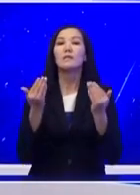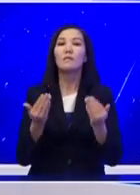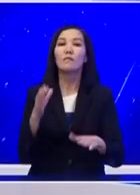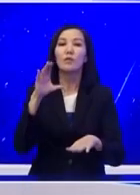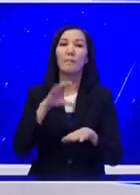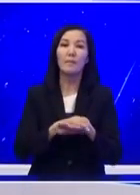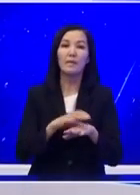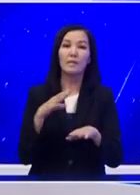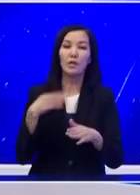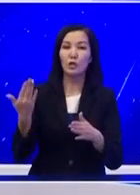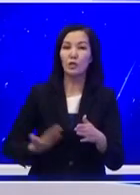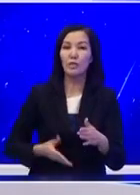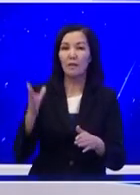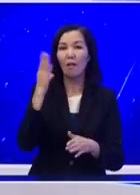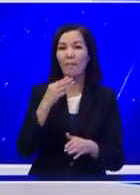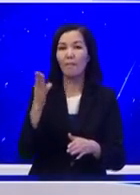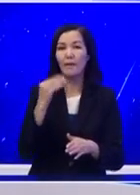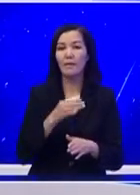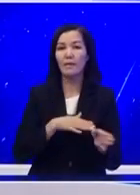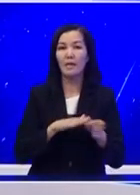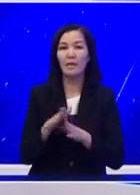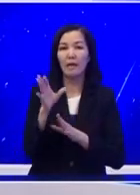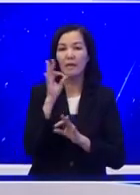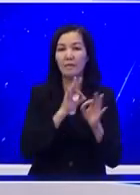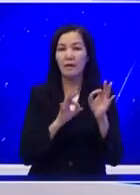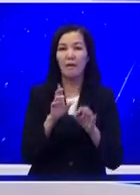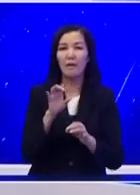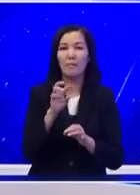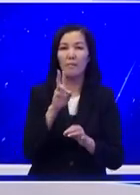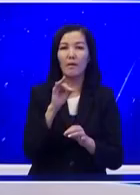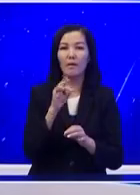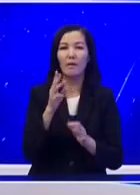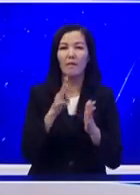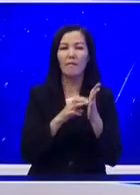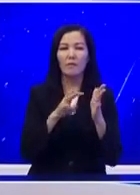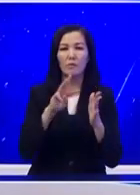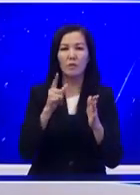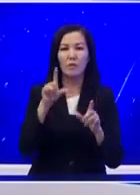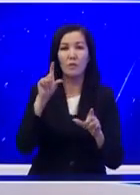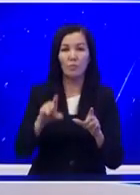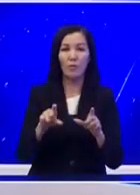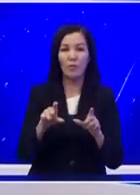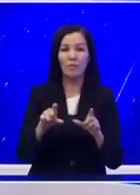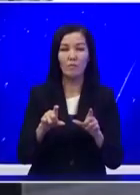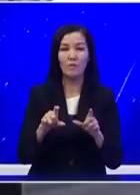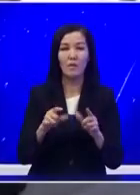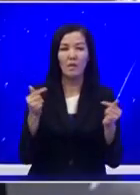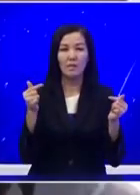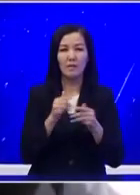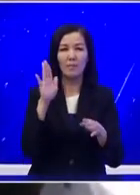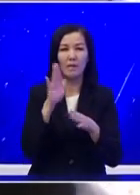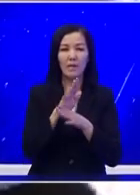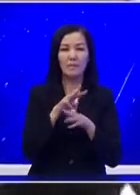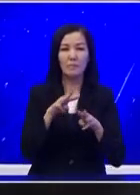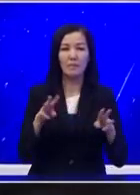Сегодня был задержан житель Алматы, занимавшийся реализацией аскорбиновой кислоты по цене 800 тенге за упаковку. В соответствии с приказом